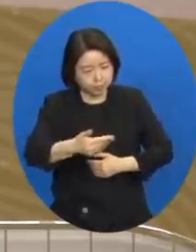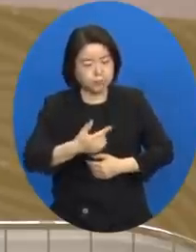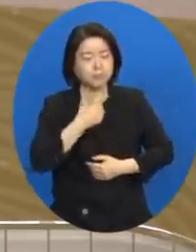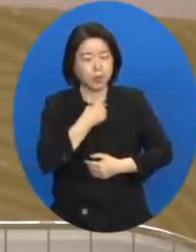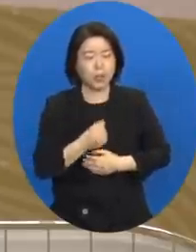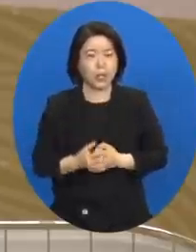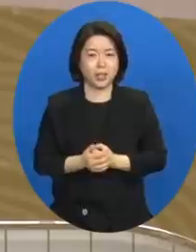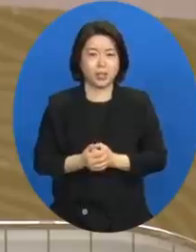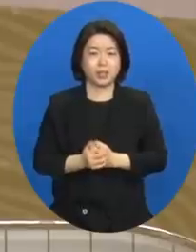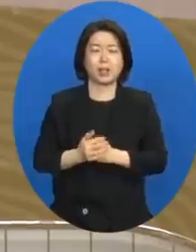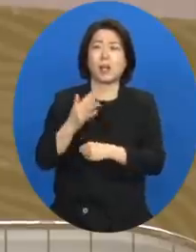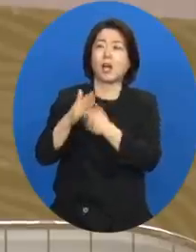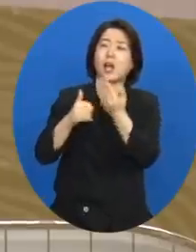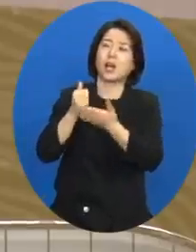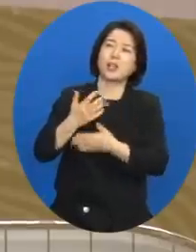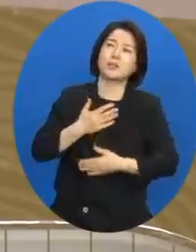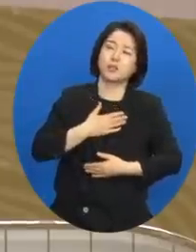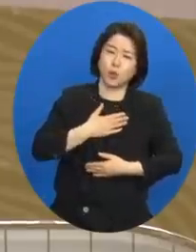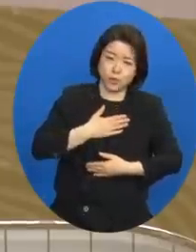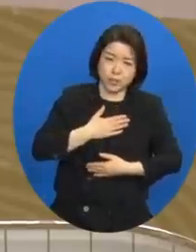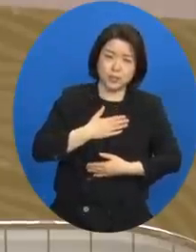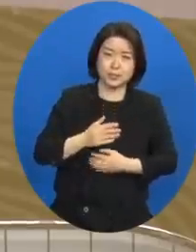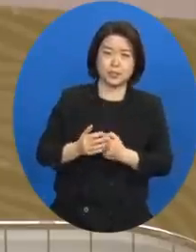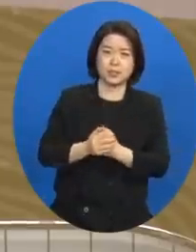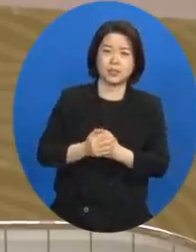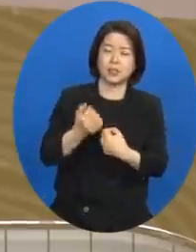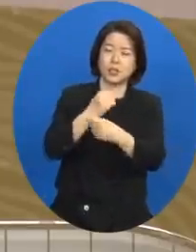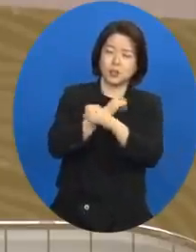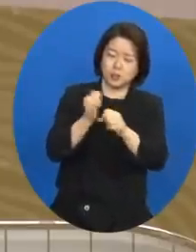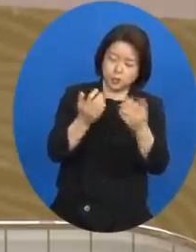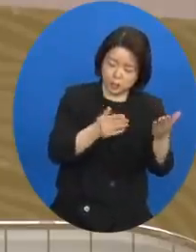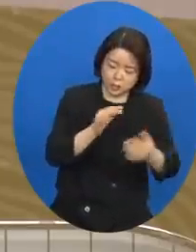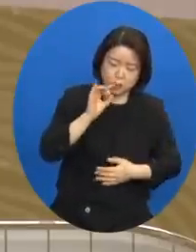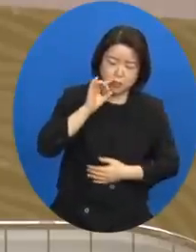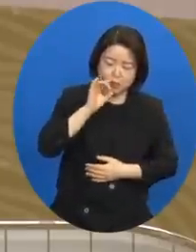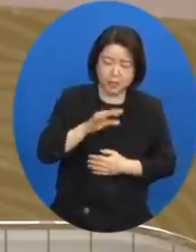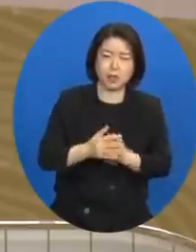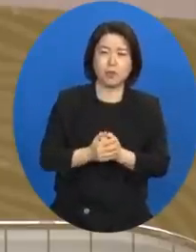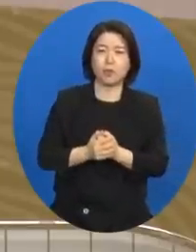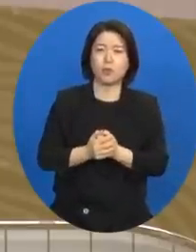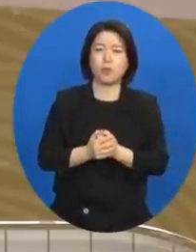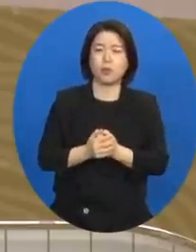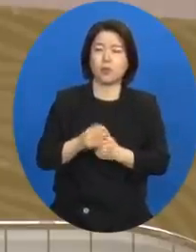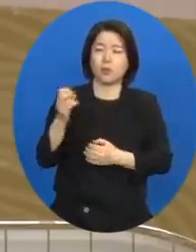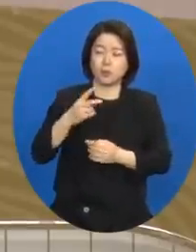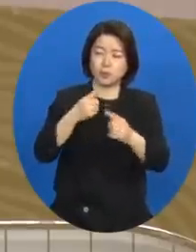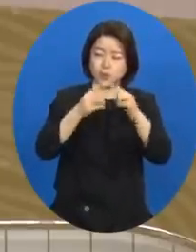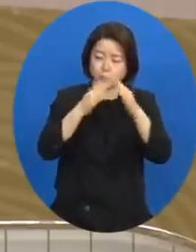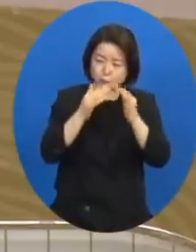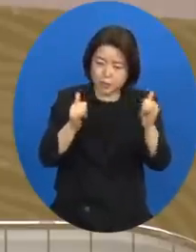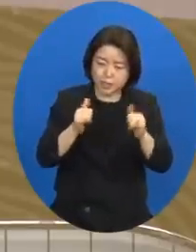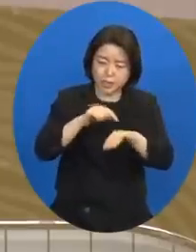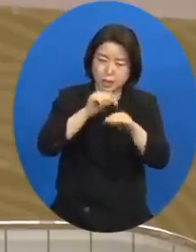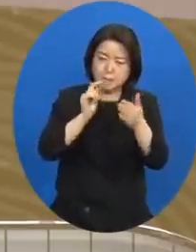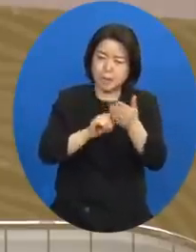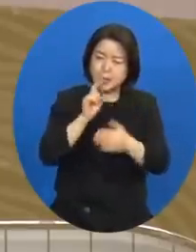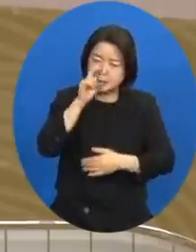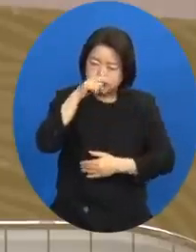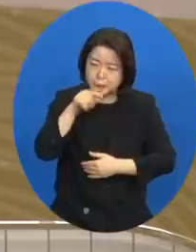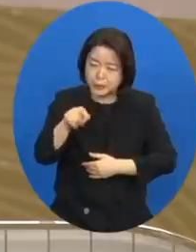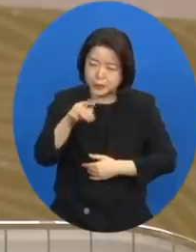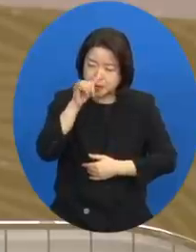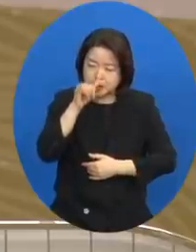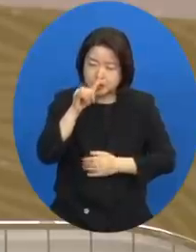하나님, 저는 용서도 못하고 또 교인들을 마음에 허물이 있는 교인을